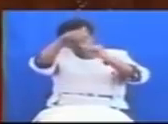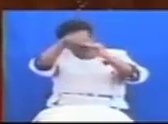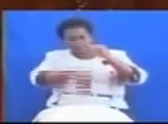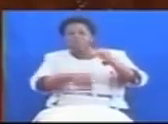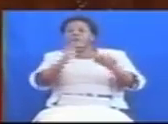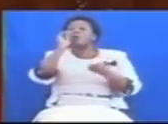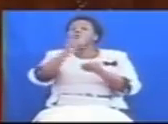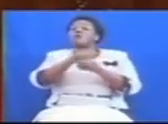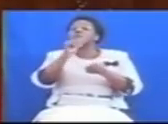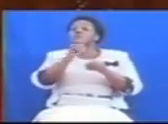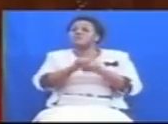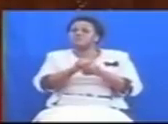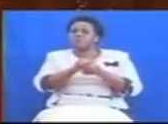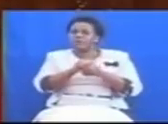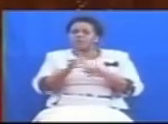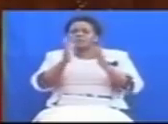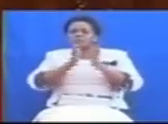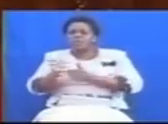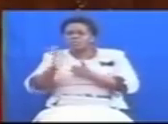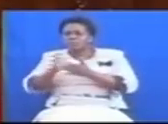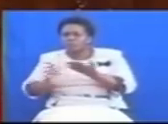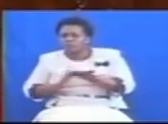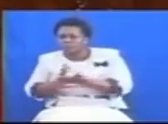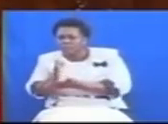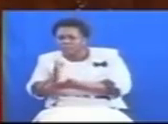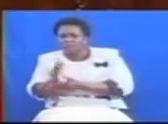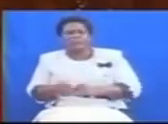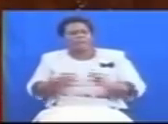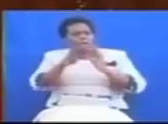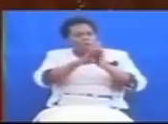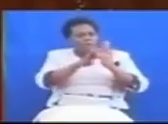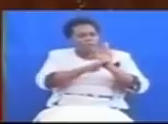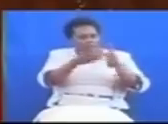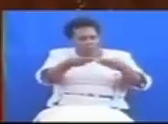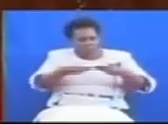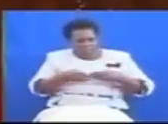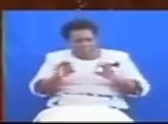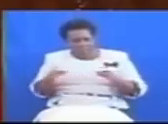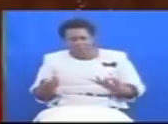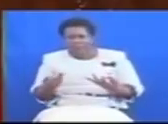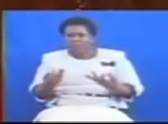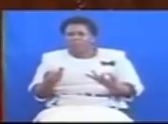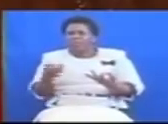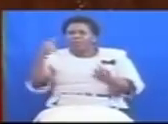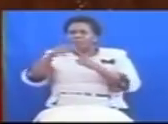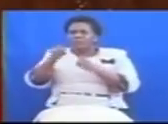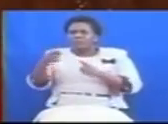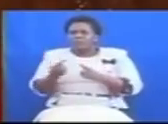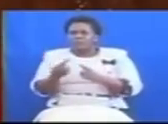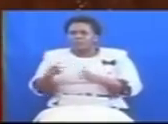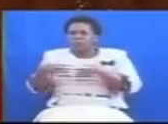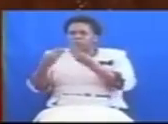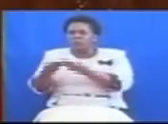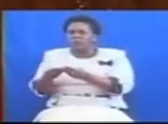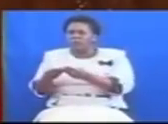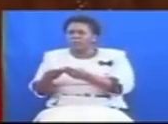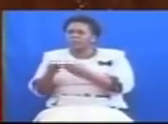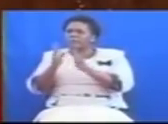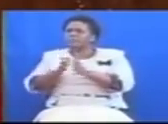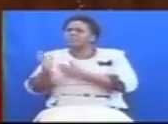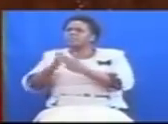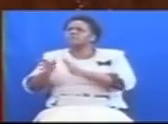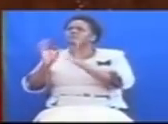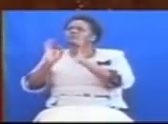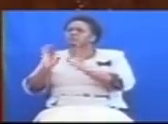na utaratibu wa kuviitisha, utaratibu wa kuleta ajenda katika vikao, ili kuwepo na utaratibu unaotabirika